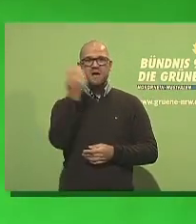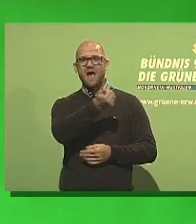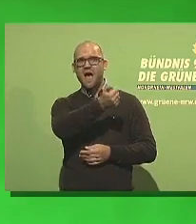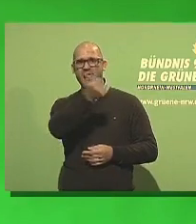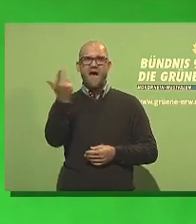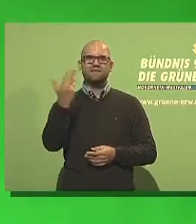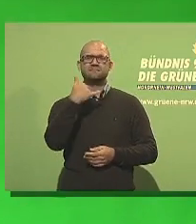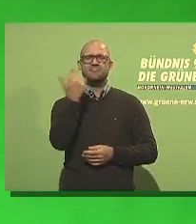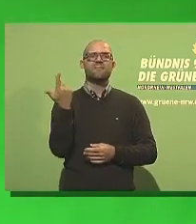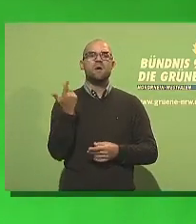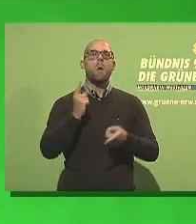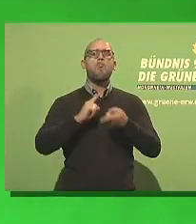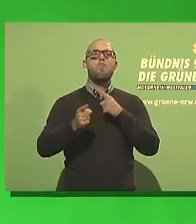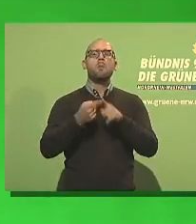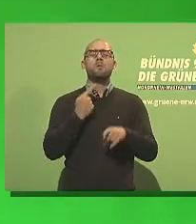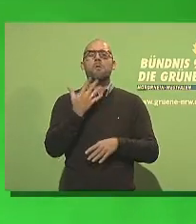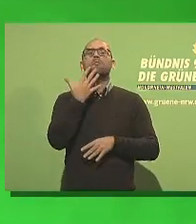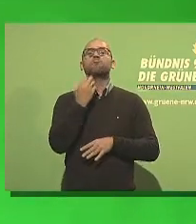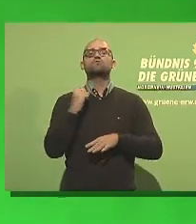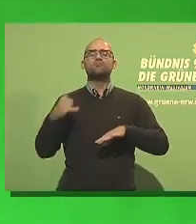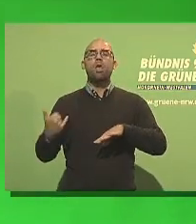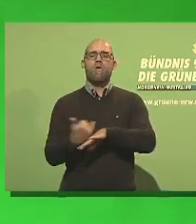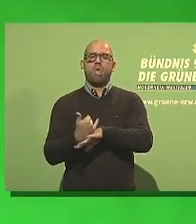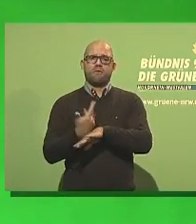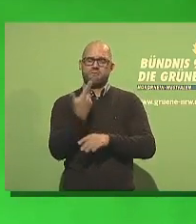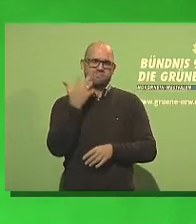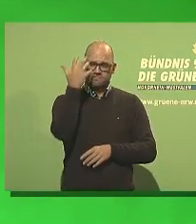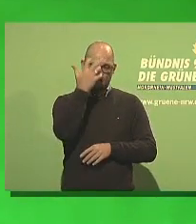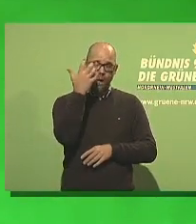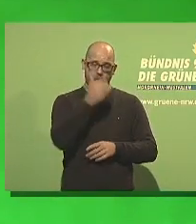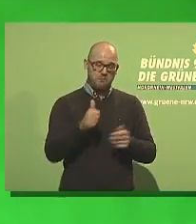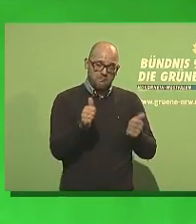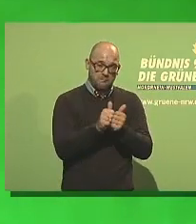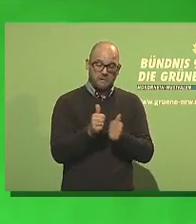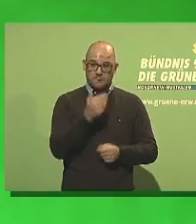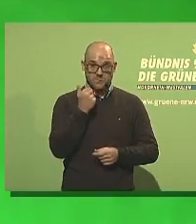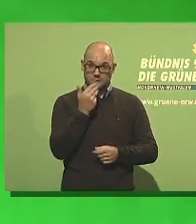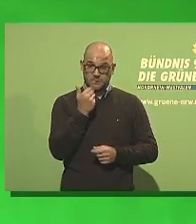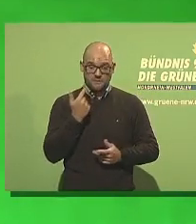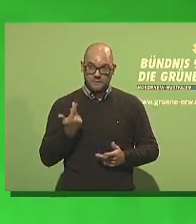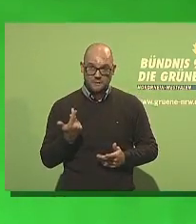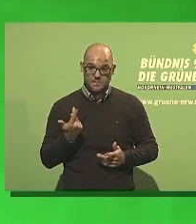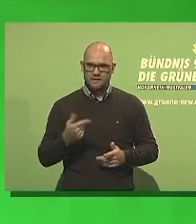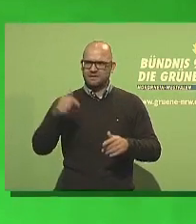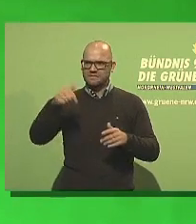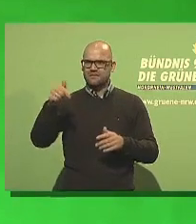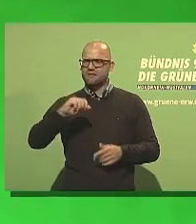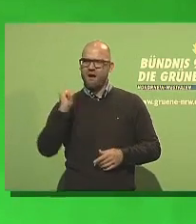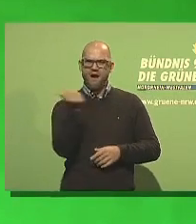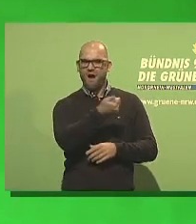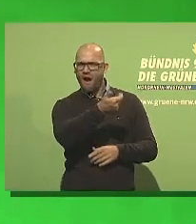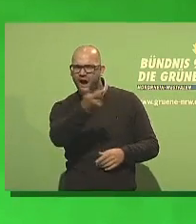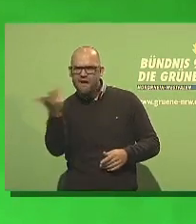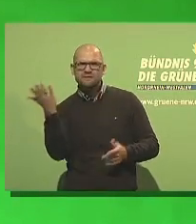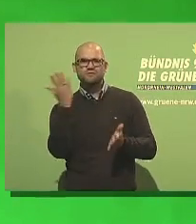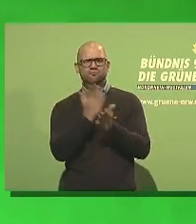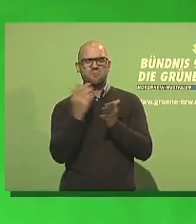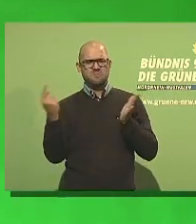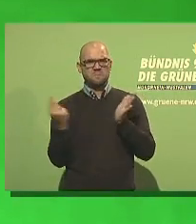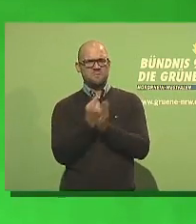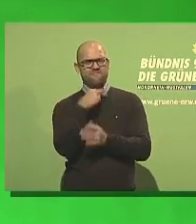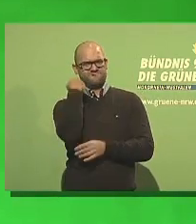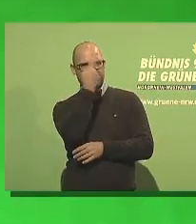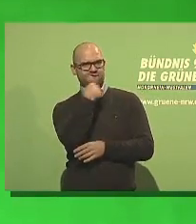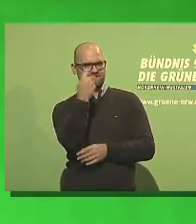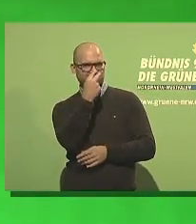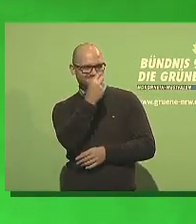politische Wunschehe, als eine Traumkonstellation. Ich sehe hier bei uns viele verblüffte Gesichter, aber es stimmt und es